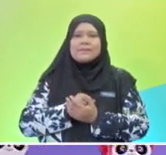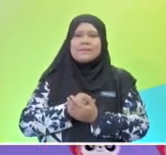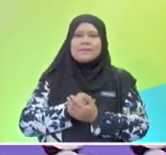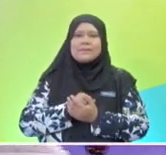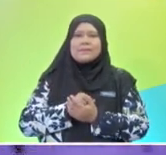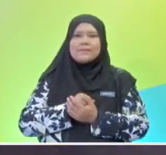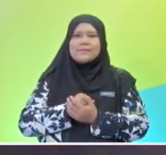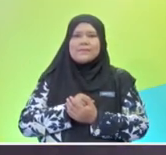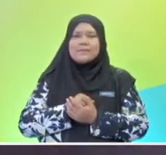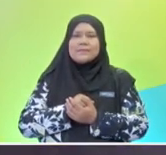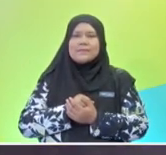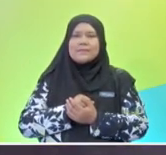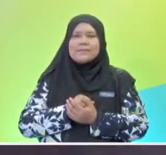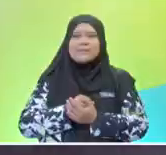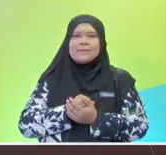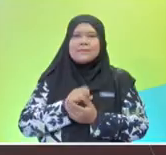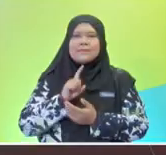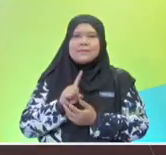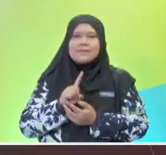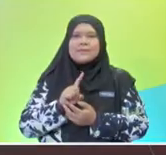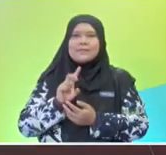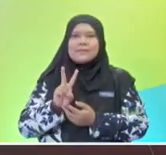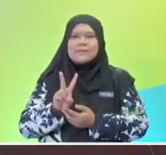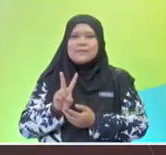4. Saya gerakkan, cikgu.